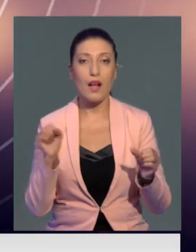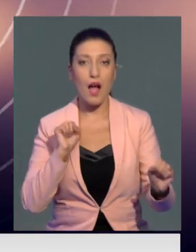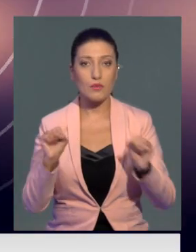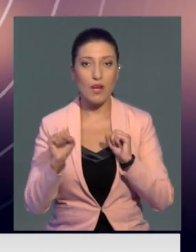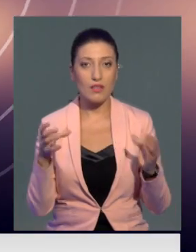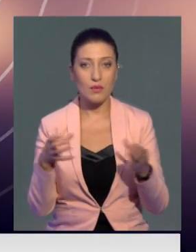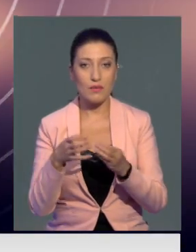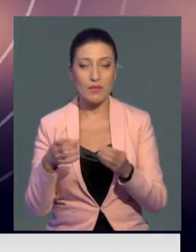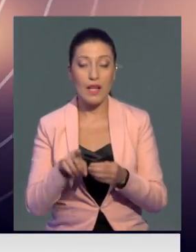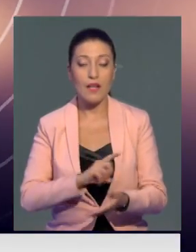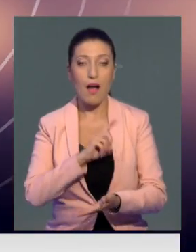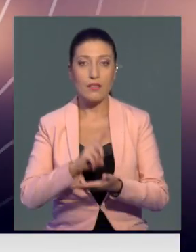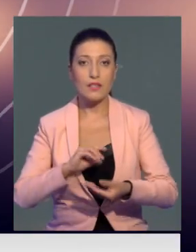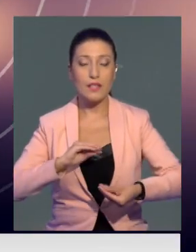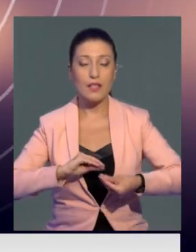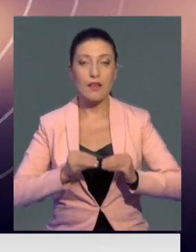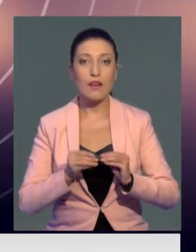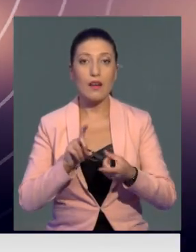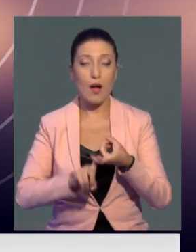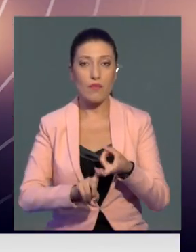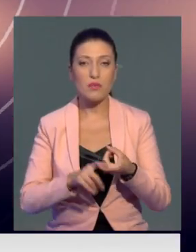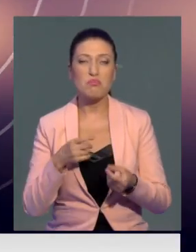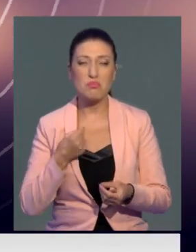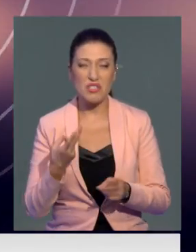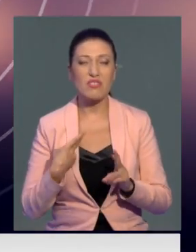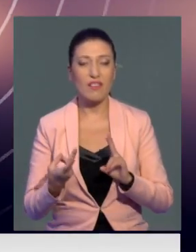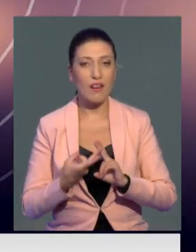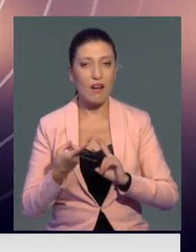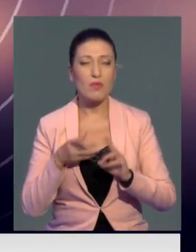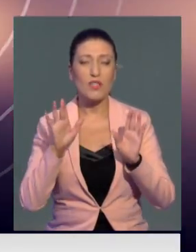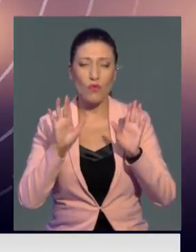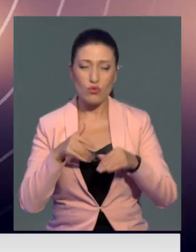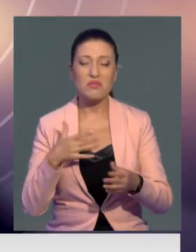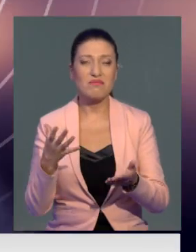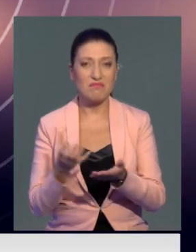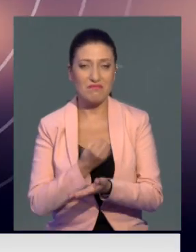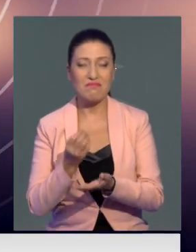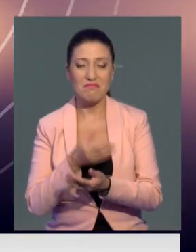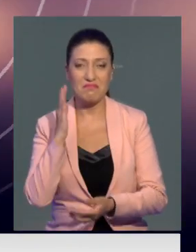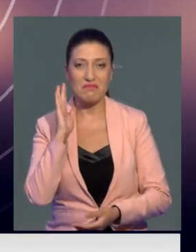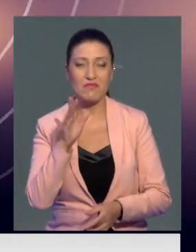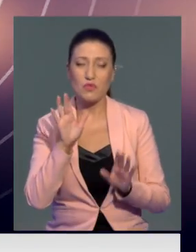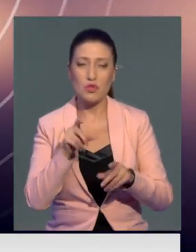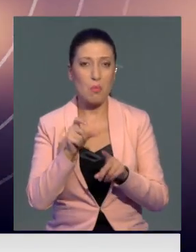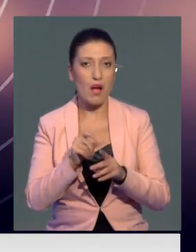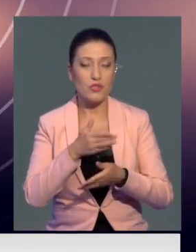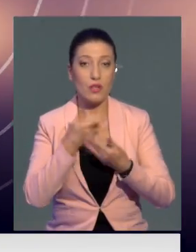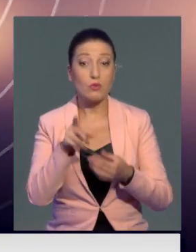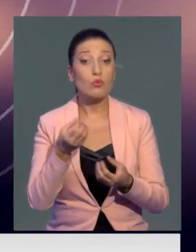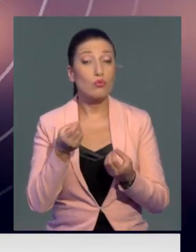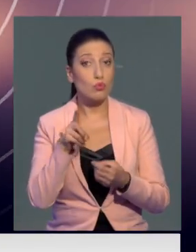հարցով, քիչինս կխանգարի, բայց ինձ թվում է կհաղթահարենք, դա էլ կհաղթահարենք, բան չկա։ Այսինքն դուք շարունակելու